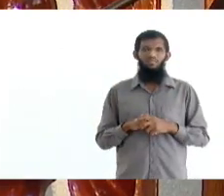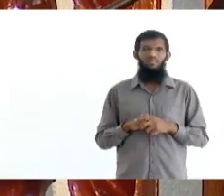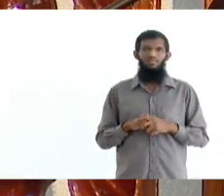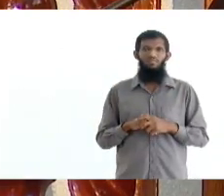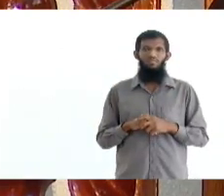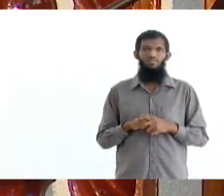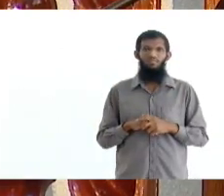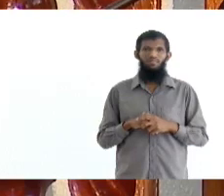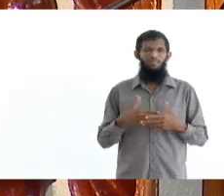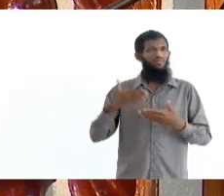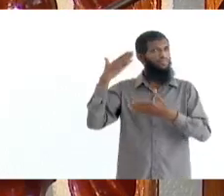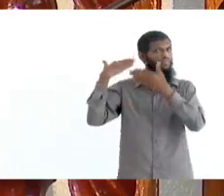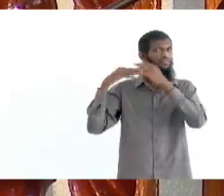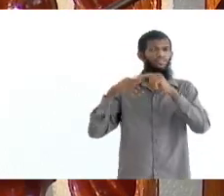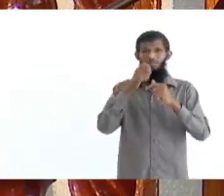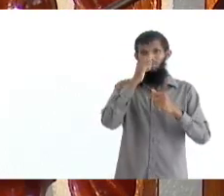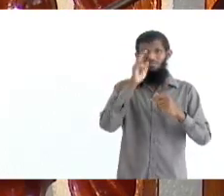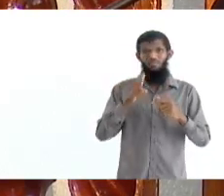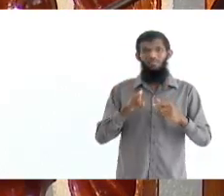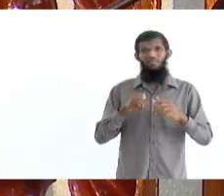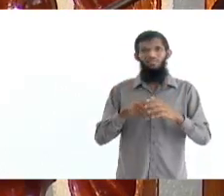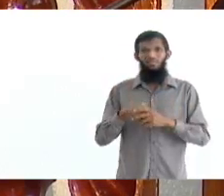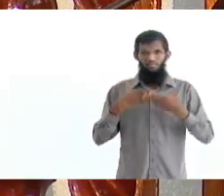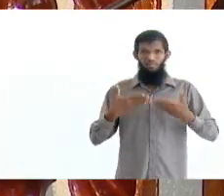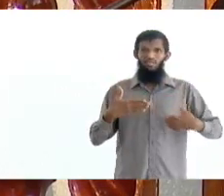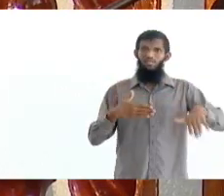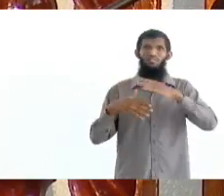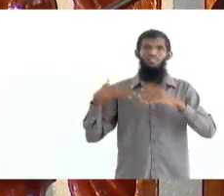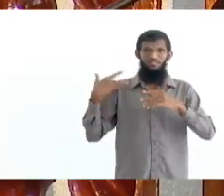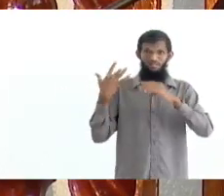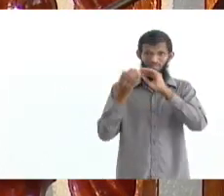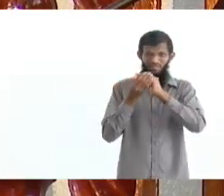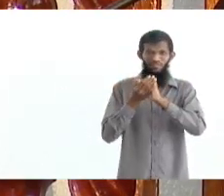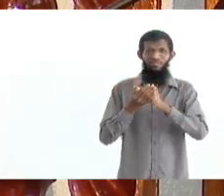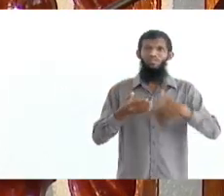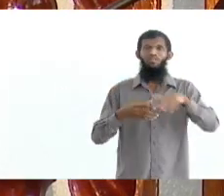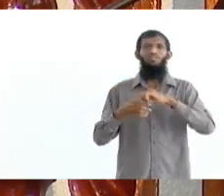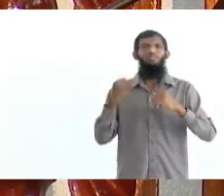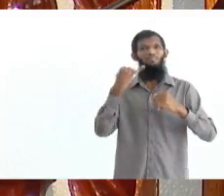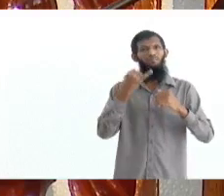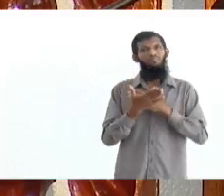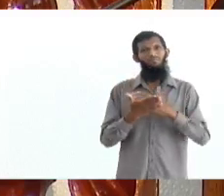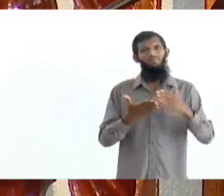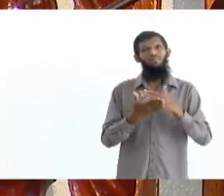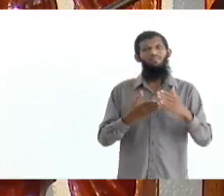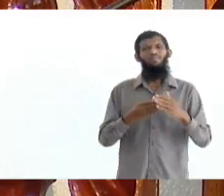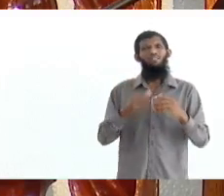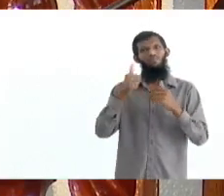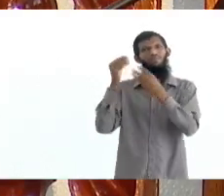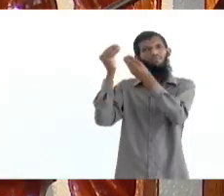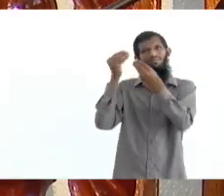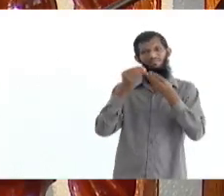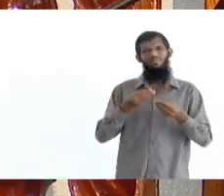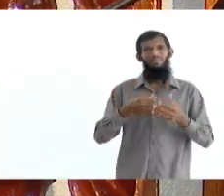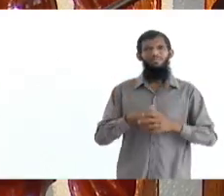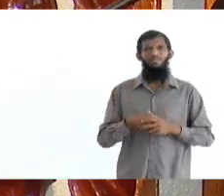ಅಳಮೆಂಗೆ ತೆರೆ ಇಮ್ಮರ್ವೆ ಗುಸ್ಫಾವಾ ಮೀಹುನ್ನ ದಿರಿತಿ ಬೀಂಗೆ ಫಾಫ ಫುಸ್ಸವ ರಹ್ಮೆಲ್ಲವ್ವಾನ್ ದೇವ್